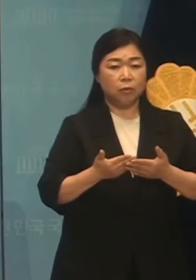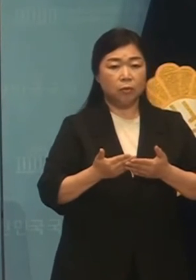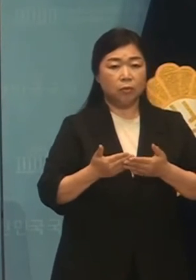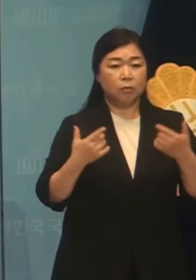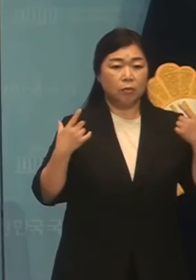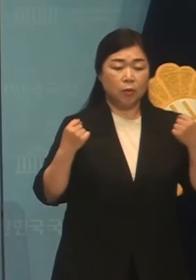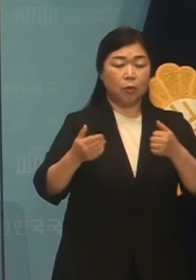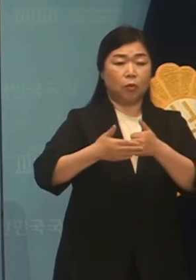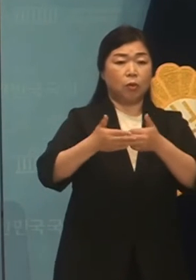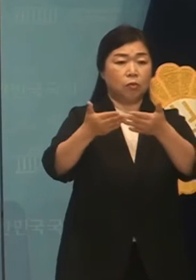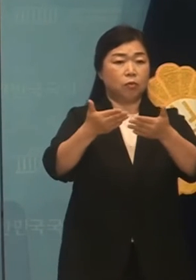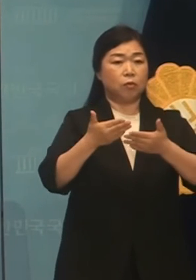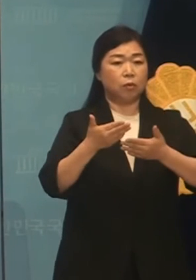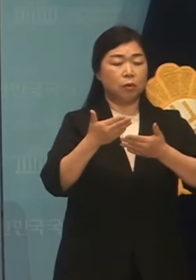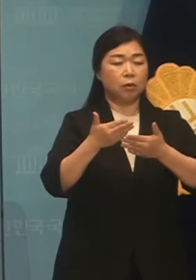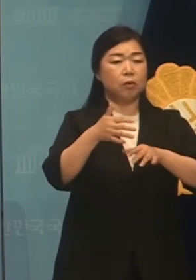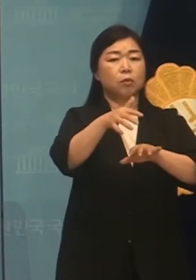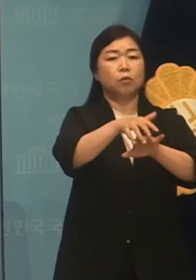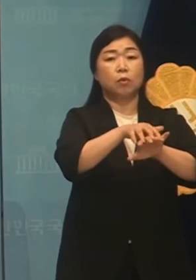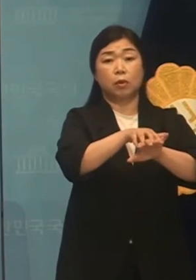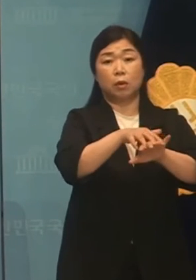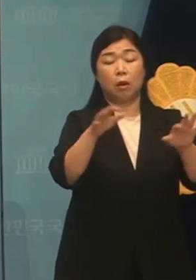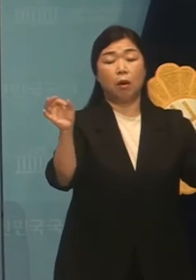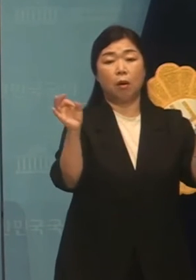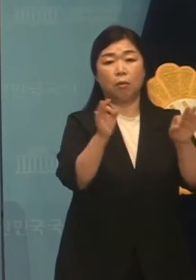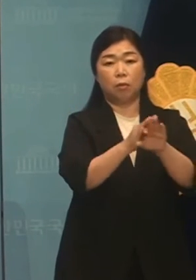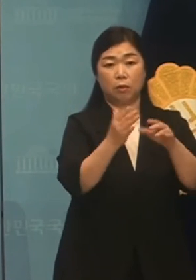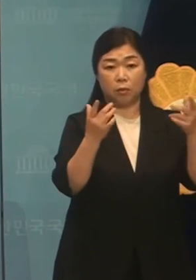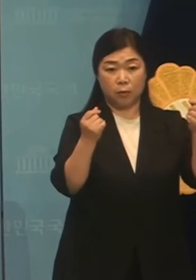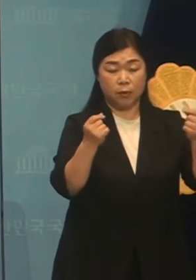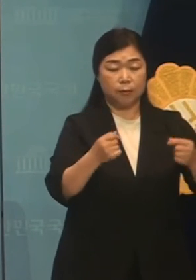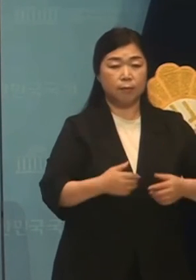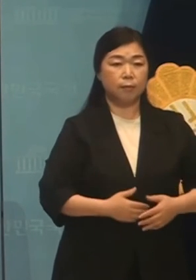지탱하는 기관 조직이 없어지는 것 아니겠습니까?